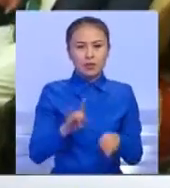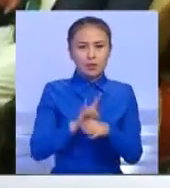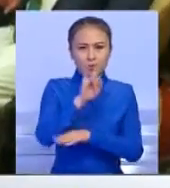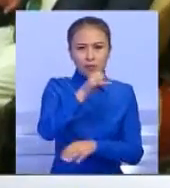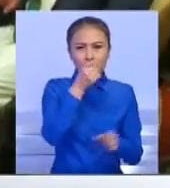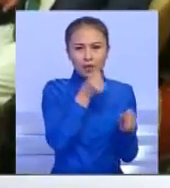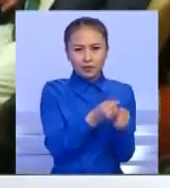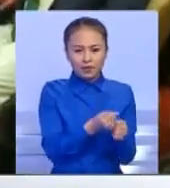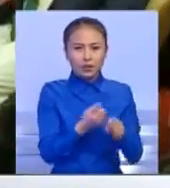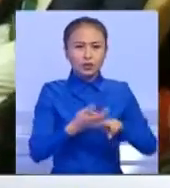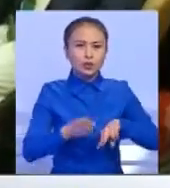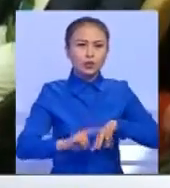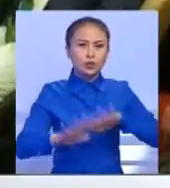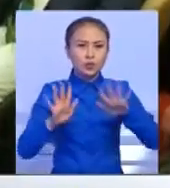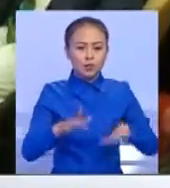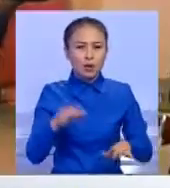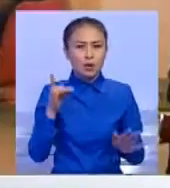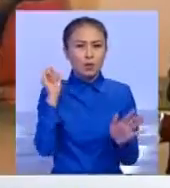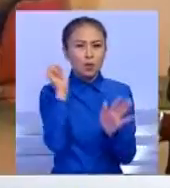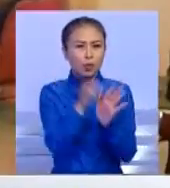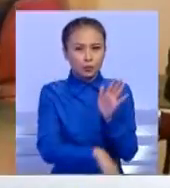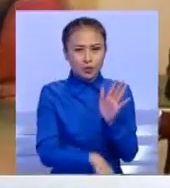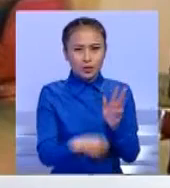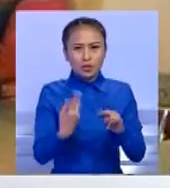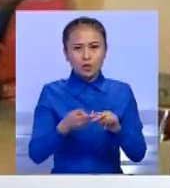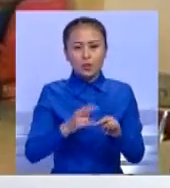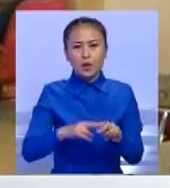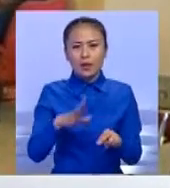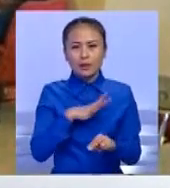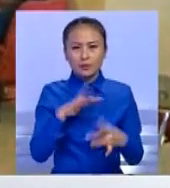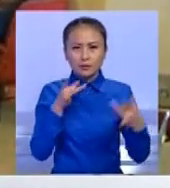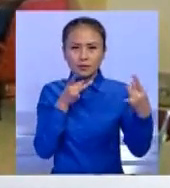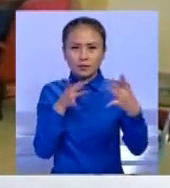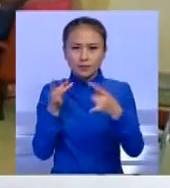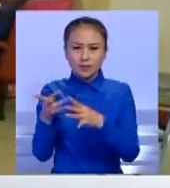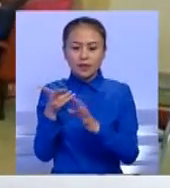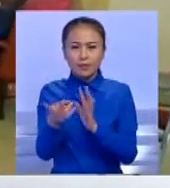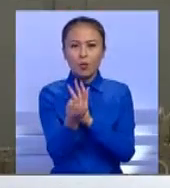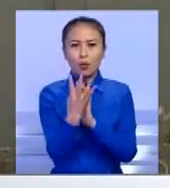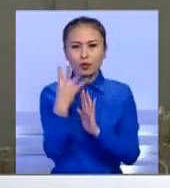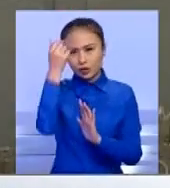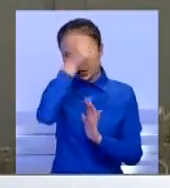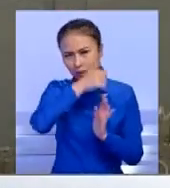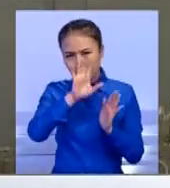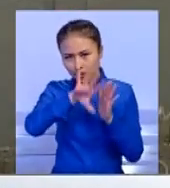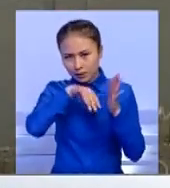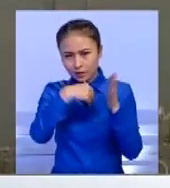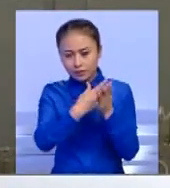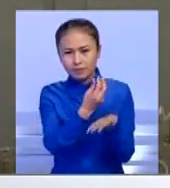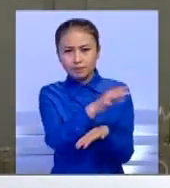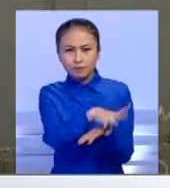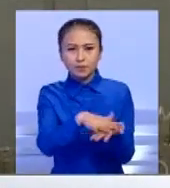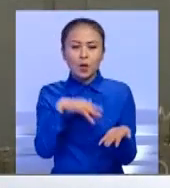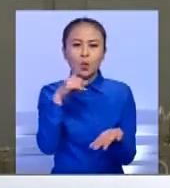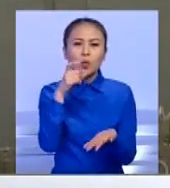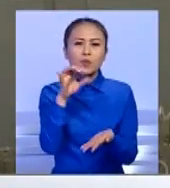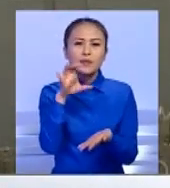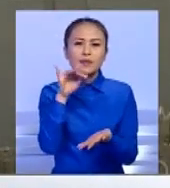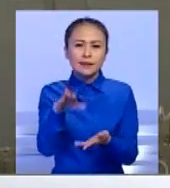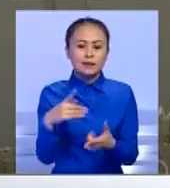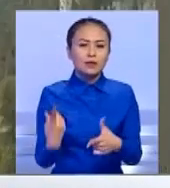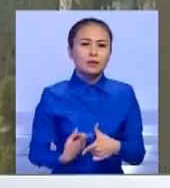Бірақ хусейттер оны атып түсірген мәлімдеді. Айта кетейік, Йемендегі қақтығыс 2014 жылдан бері жалғасып келеді. Оған